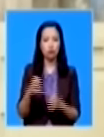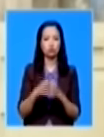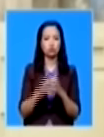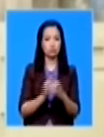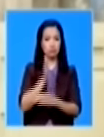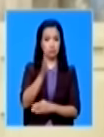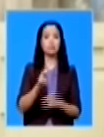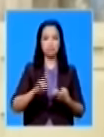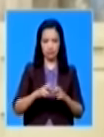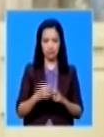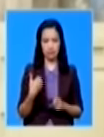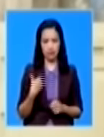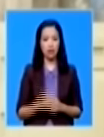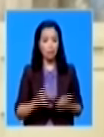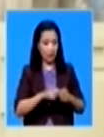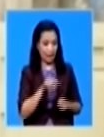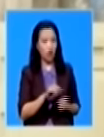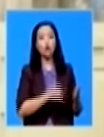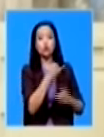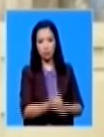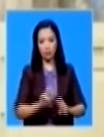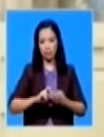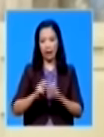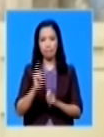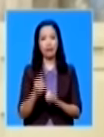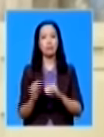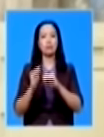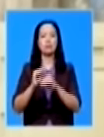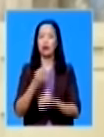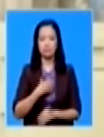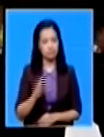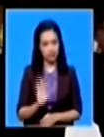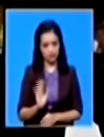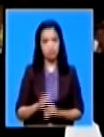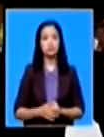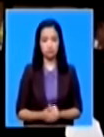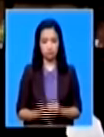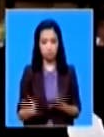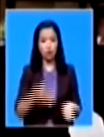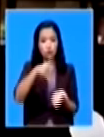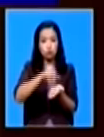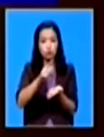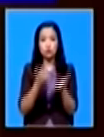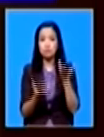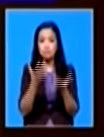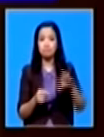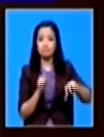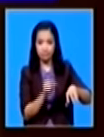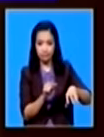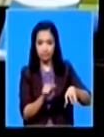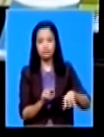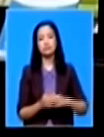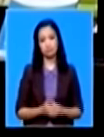ญหาหนึ่งอาจจะจบแต่มันจะมีปัญหาอื่นตามมาเราไม่ต้องการให้เกิดอย่างนั้นนะจ๊ะนอกจากศูนย์ธรรมที่คำนึงถึงภาคประชาช